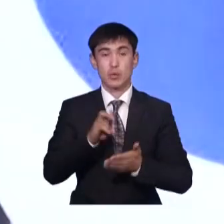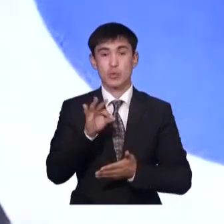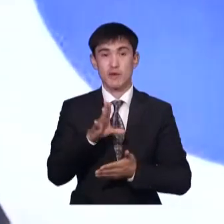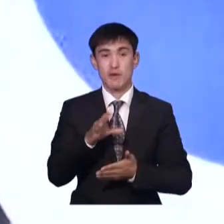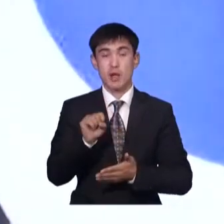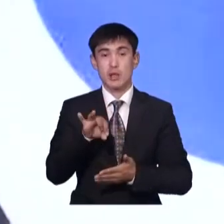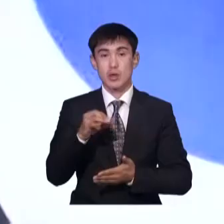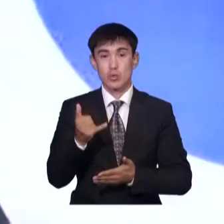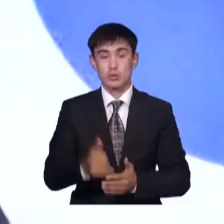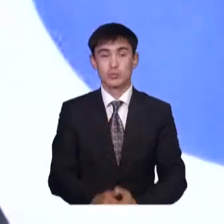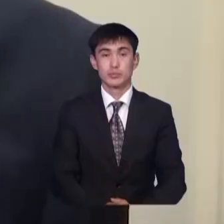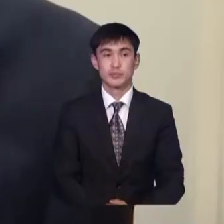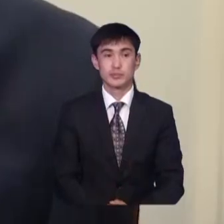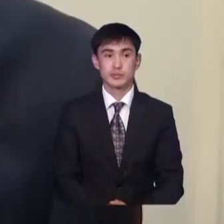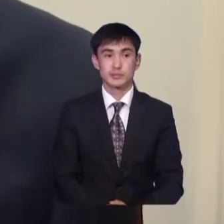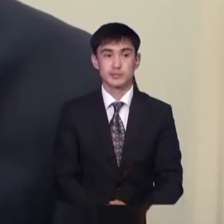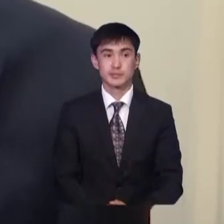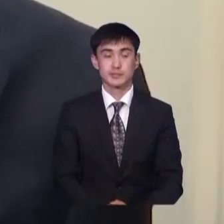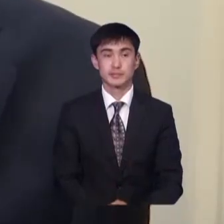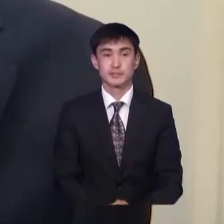и Алатау.